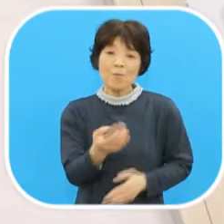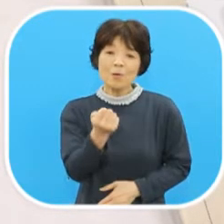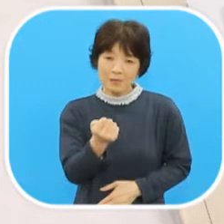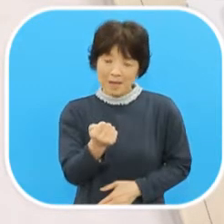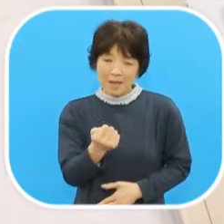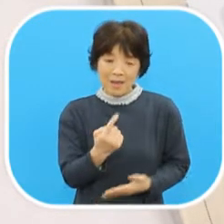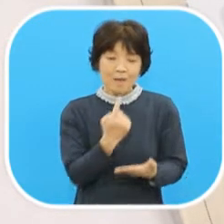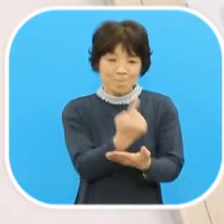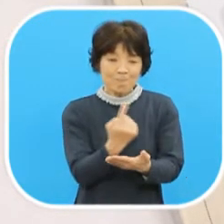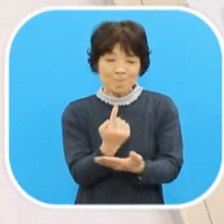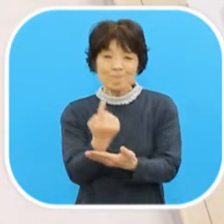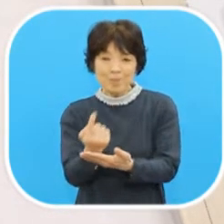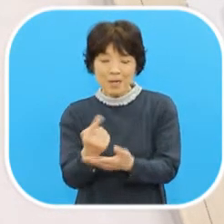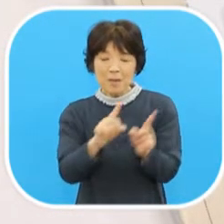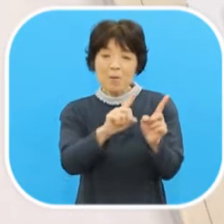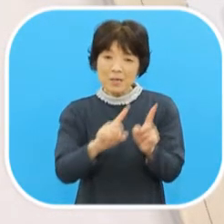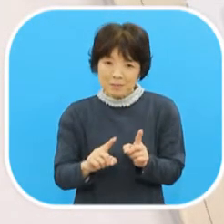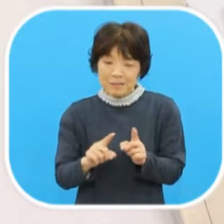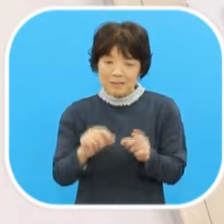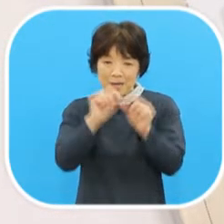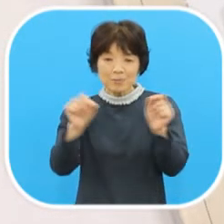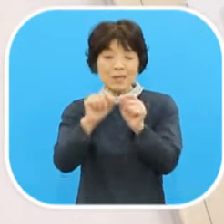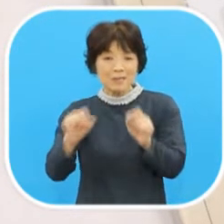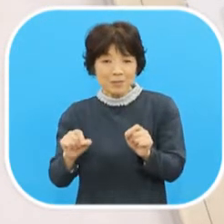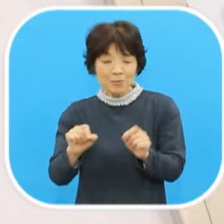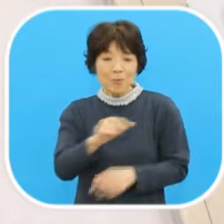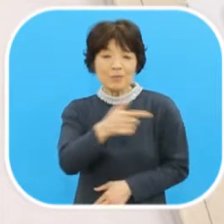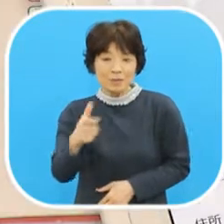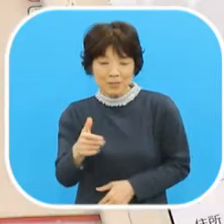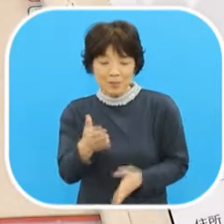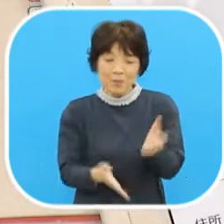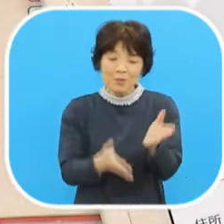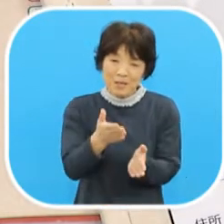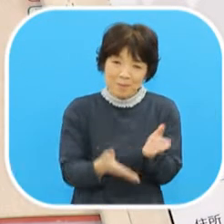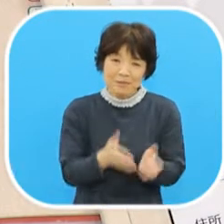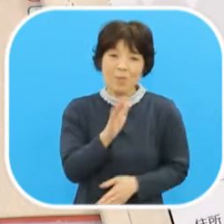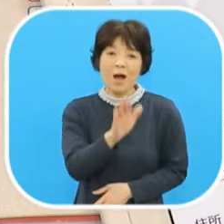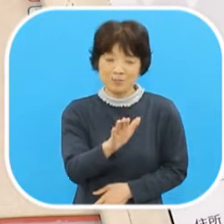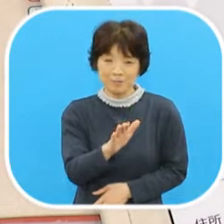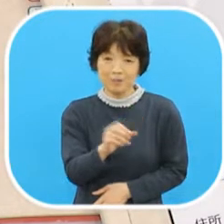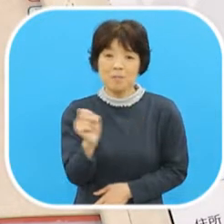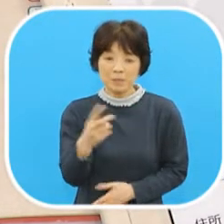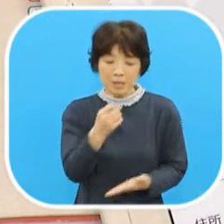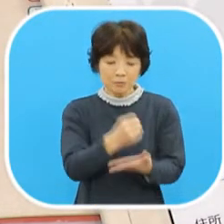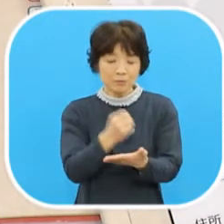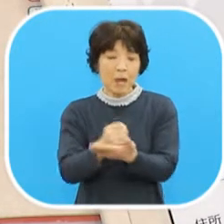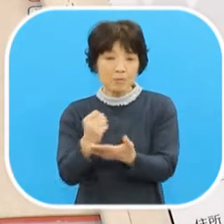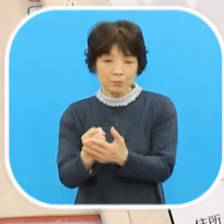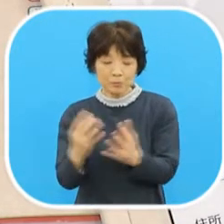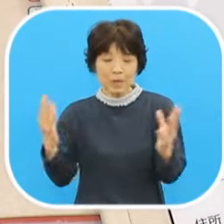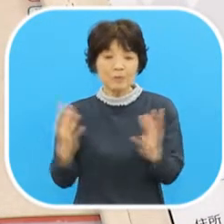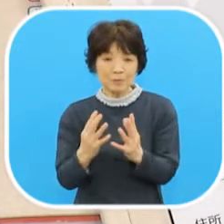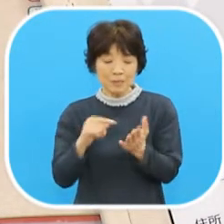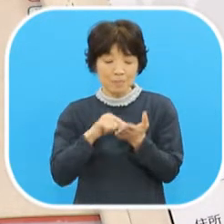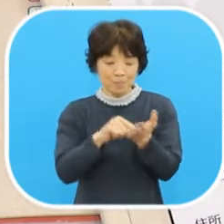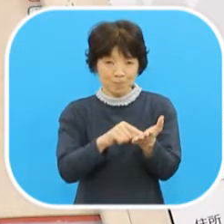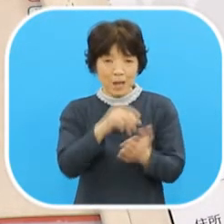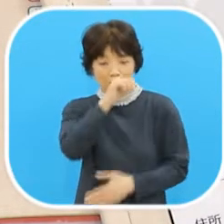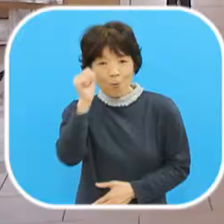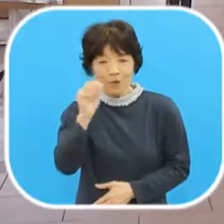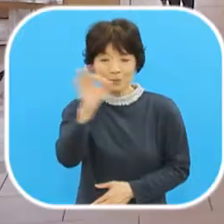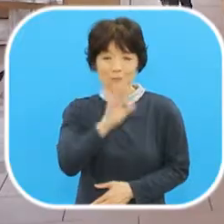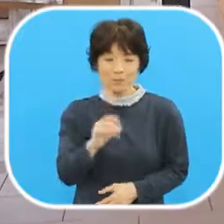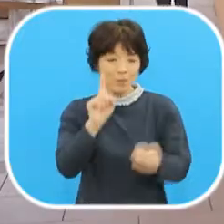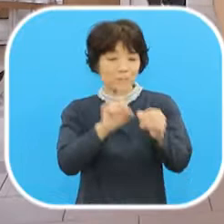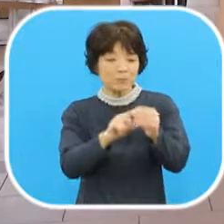回ると各種割引やプレゼントなどおもてなしが受けられますし、スタンプを集めて応募すると抽選で豪華商品も当たるんです